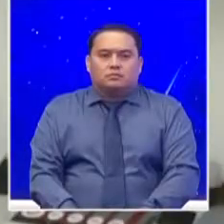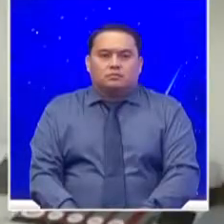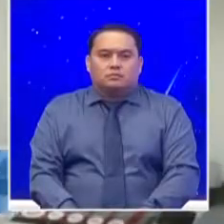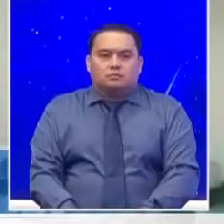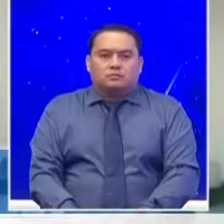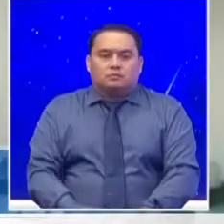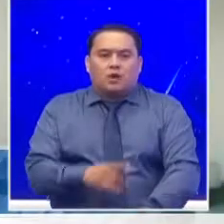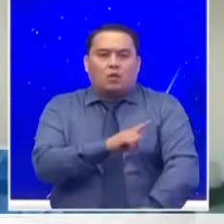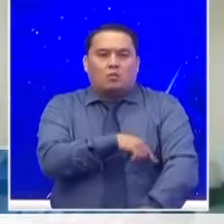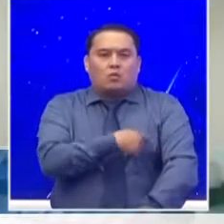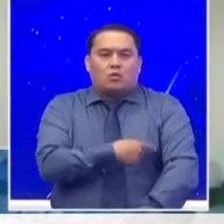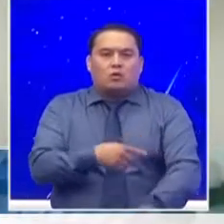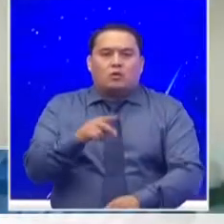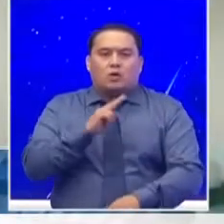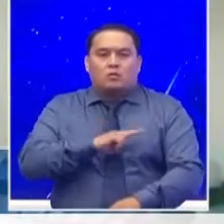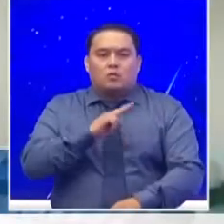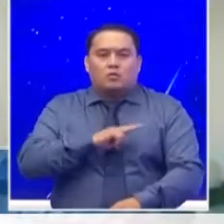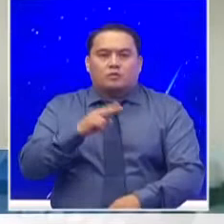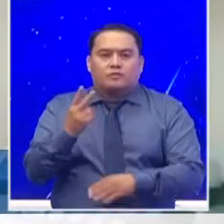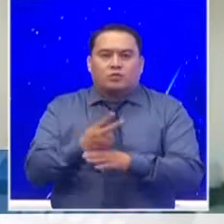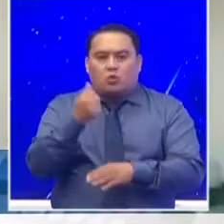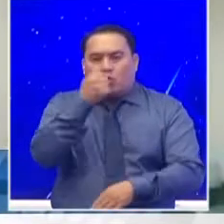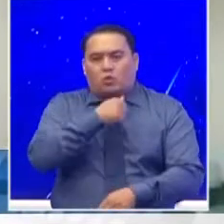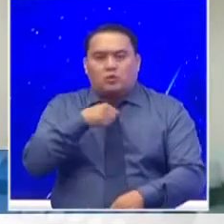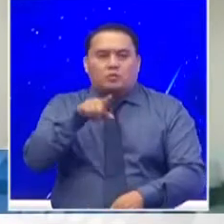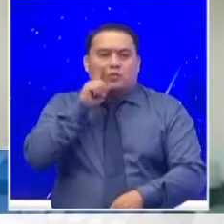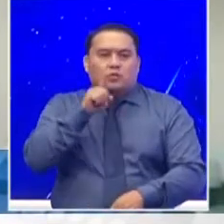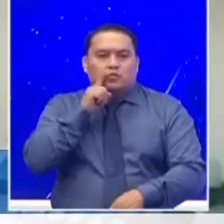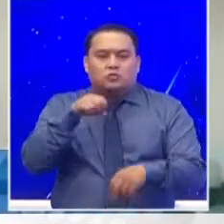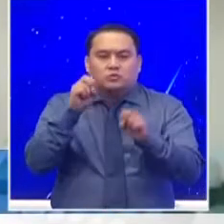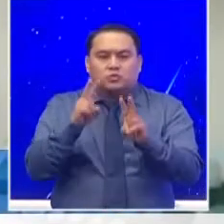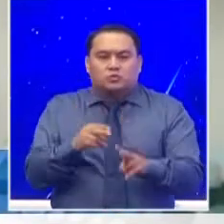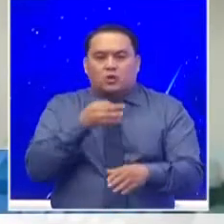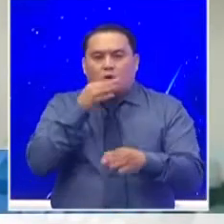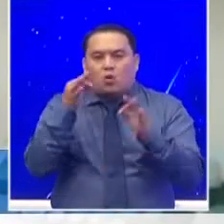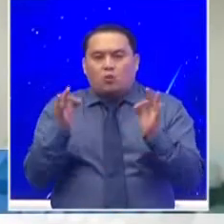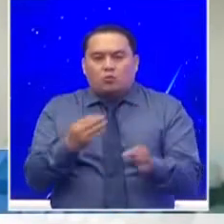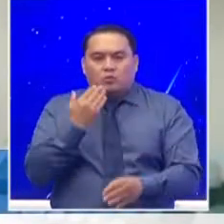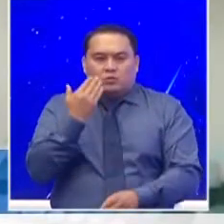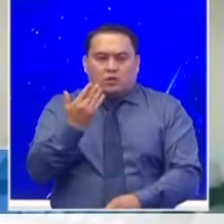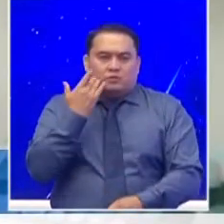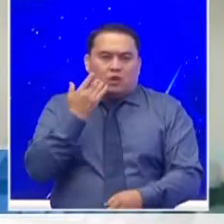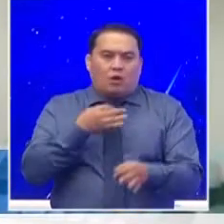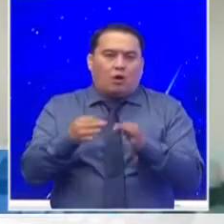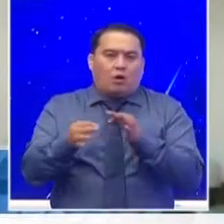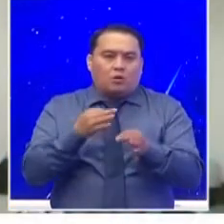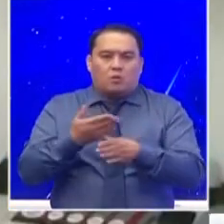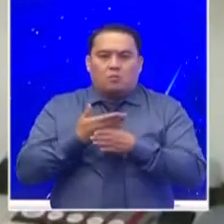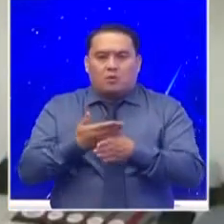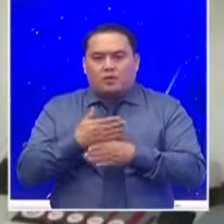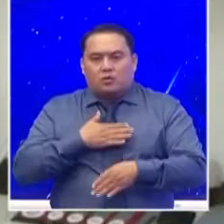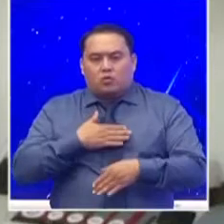В скорой работаю второй год. Нам, молодым специалистам, нужны наставники. Берегага – опытный фельдшер. Он консультирует и помогает